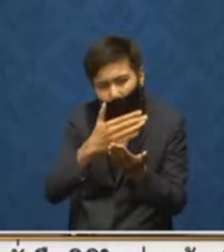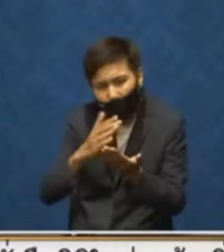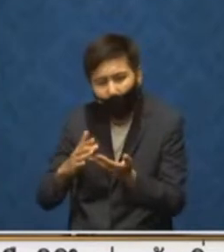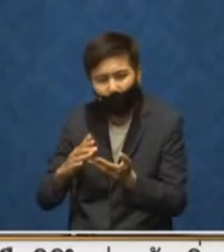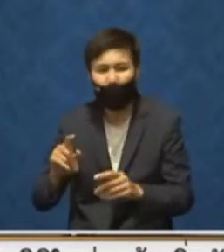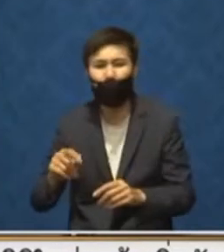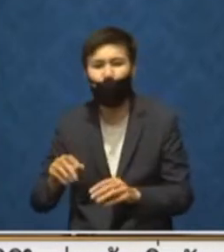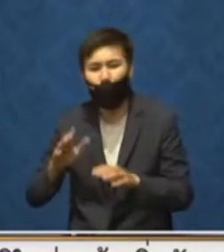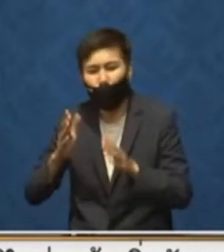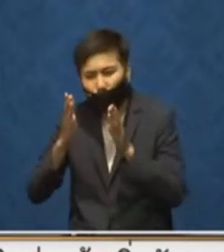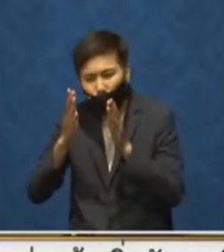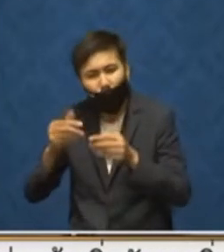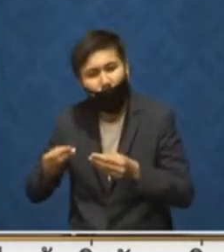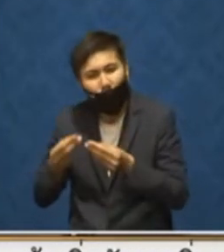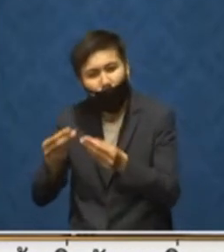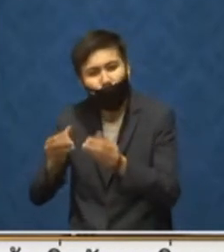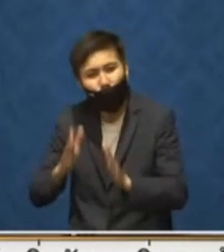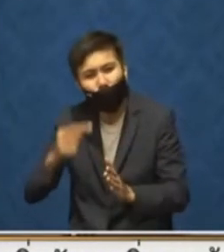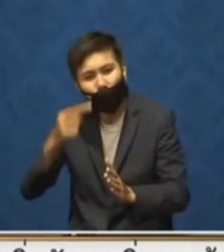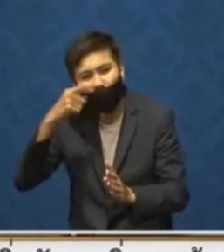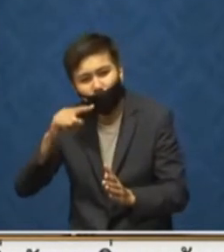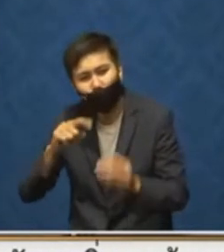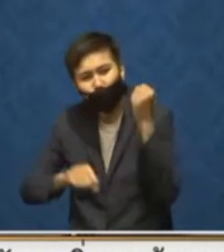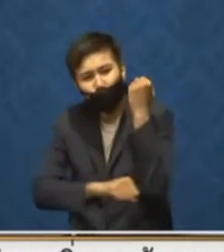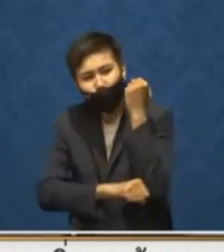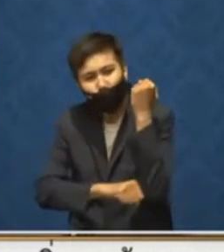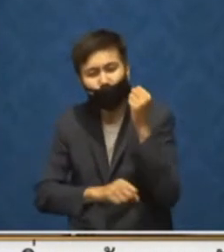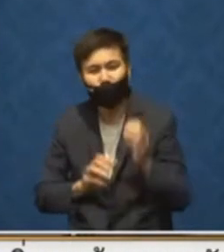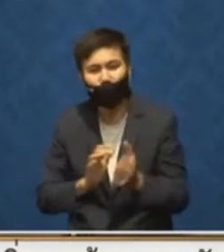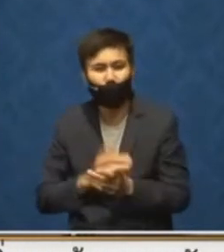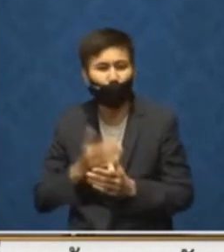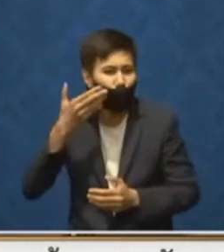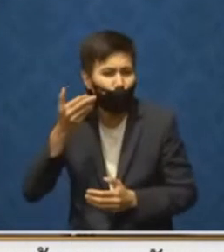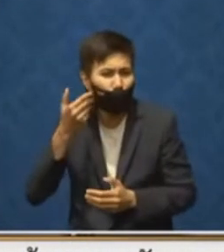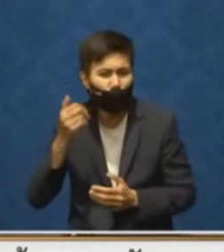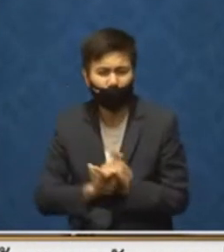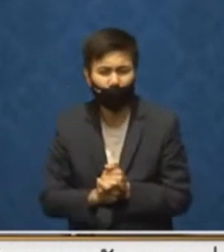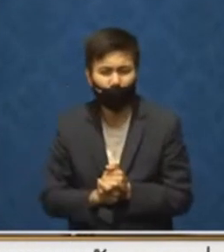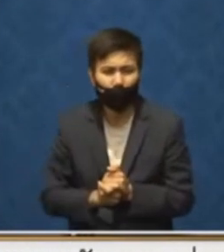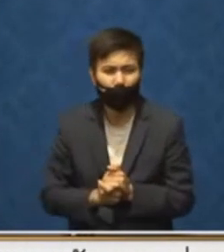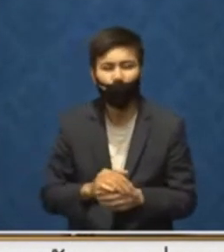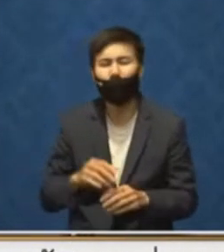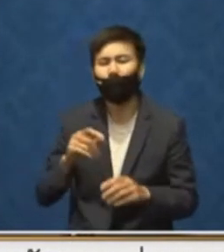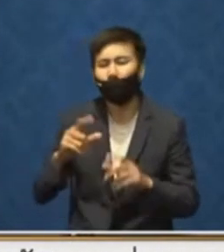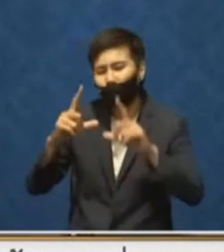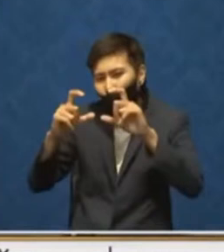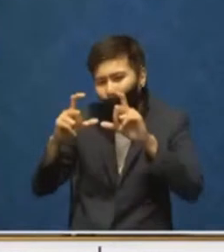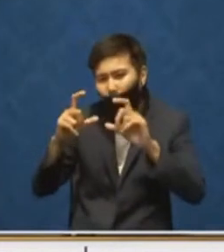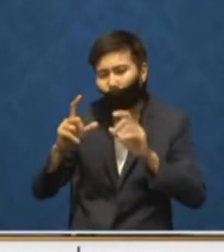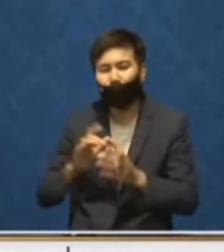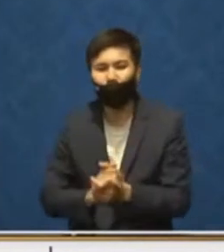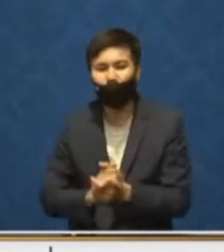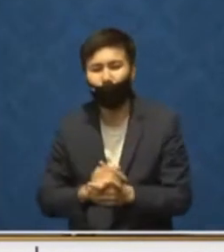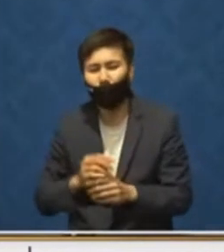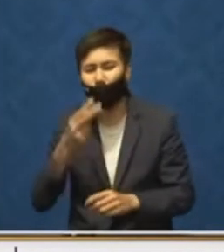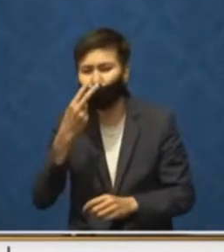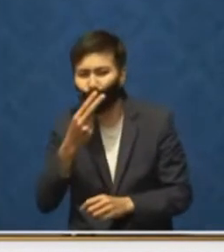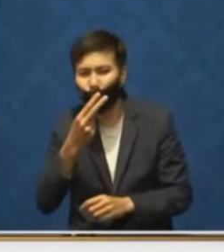ดินแล้วกวนเอาหน้าเอาตาสร้างภาพจะชาร์จเก่งที่สุดต่อเลยครับ